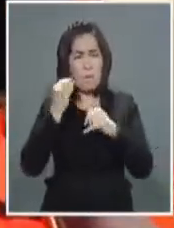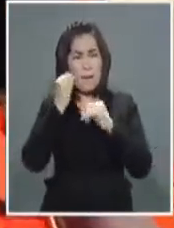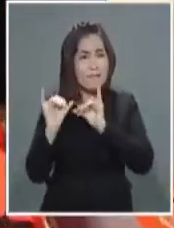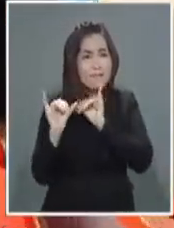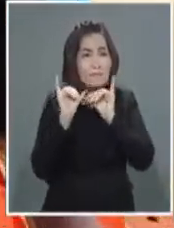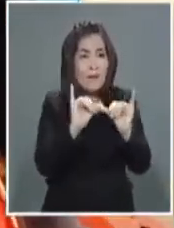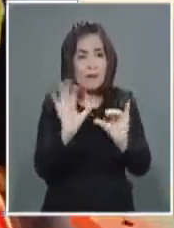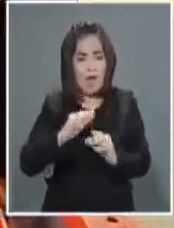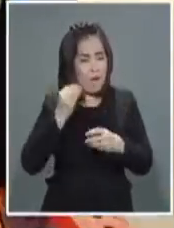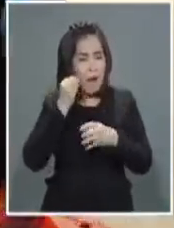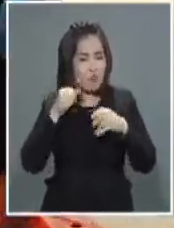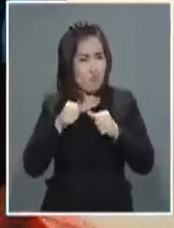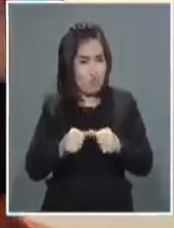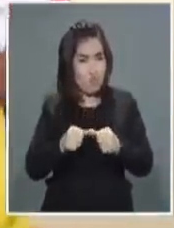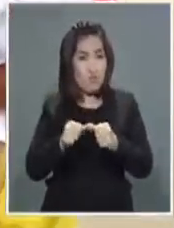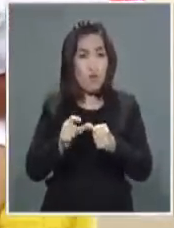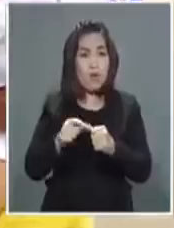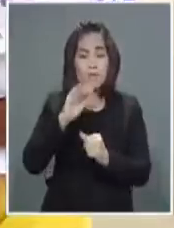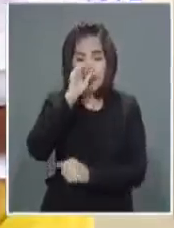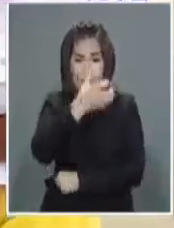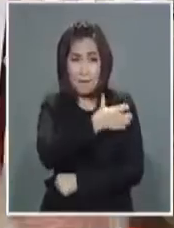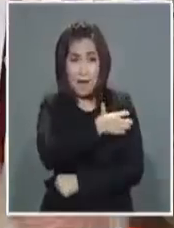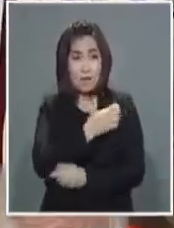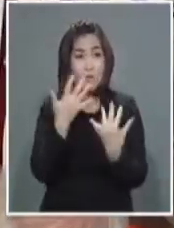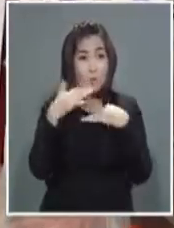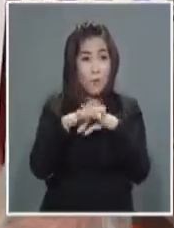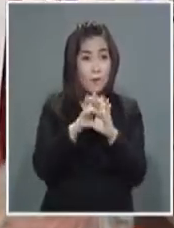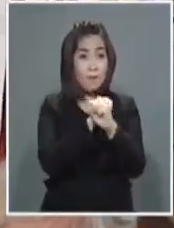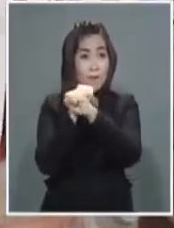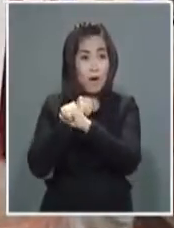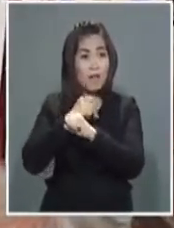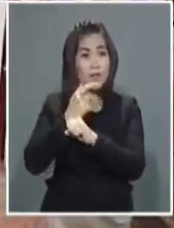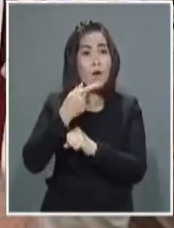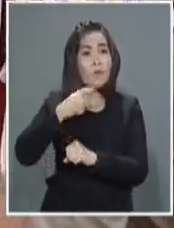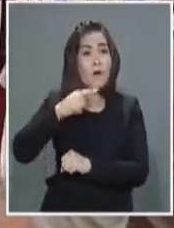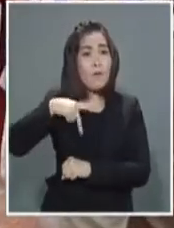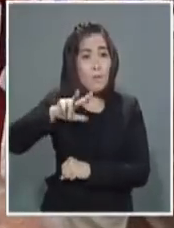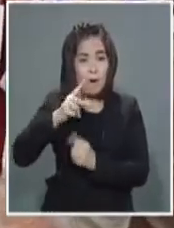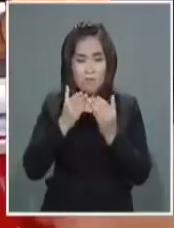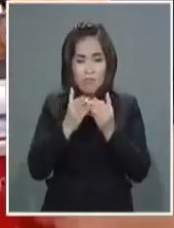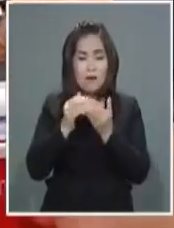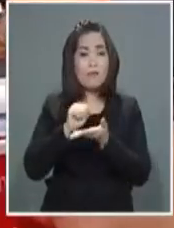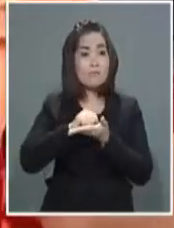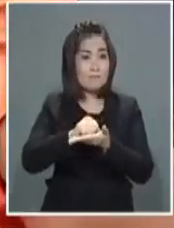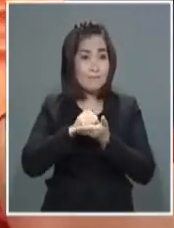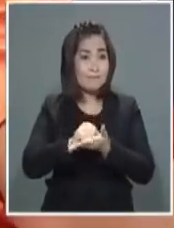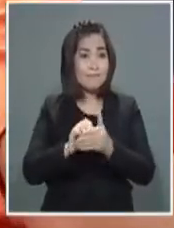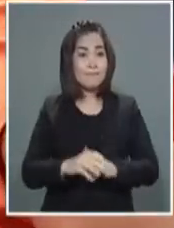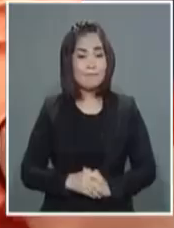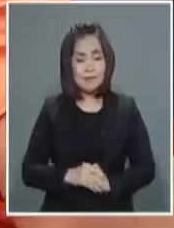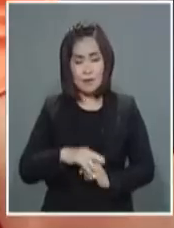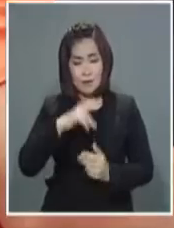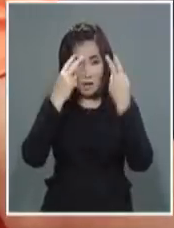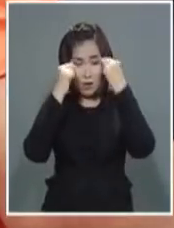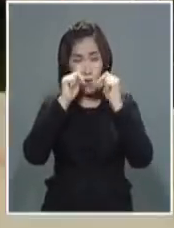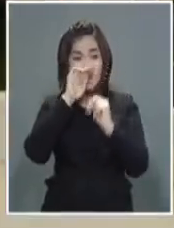าลก็ได้ร่วมกับทางป้องกันและบรรเทาสาธารณภัยคอยอำนวยความสะดวกจัดเรือรับส่งเข้าออกพื้นที่ค่ะนายกเทศมนตรีตำบลนาตา